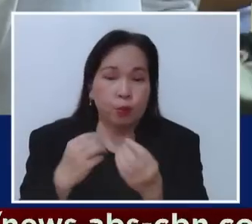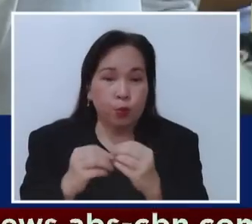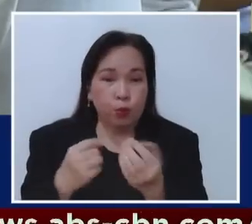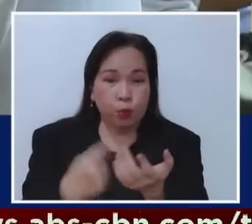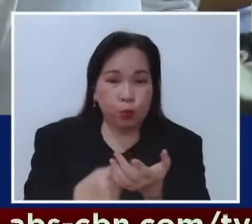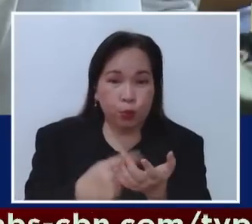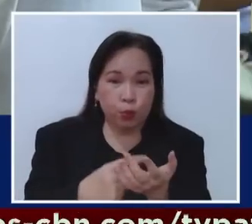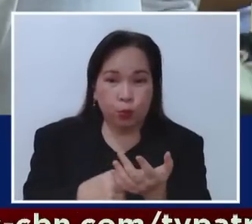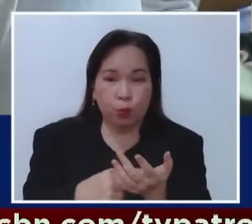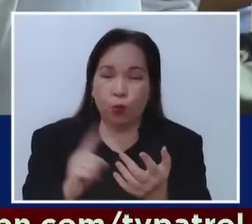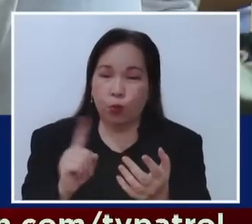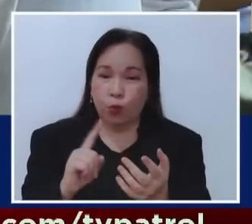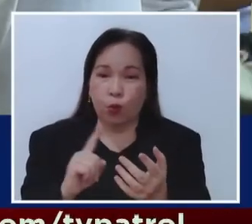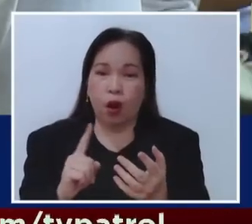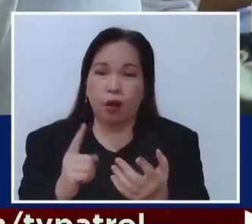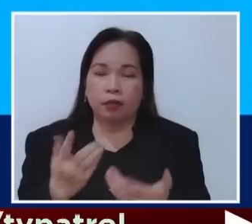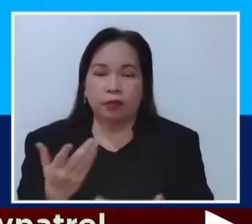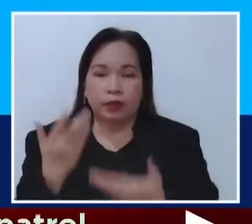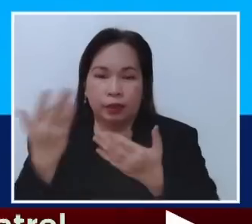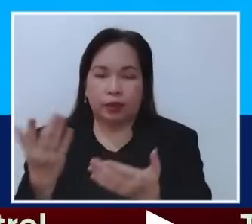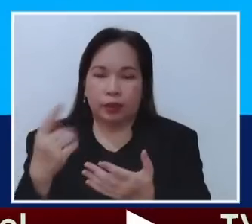panukala ng kalihim.